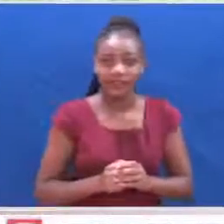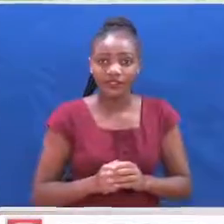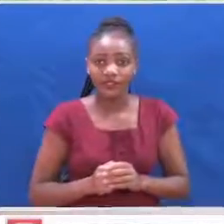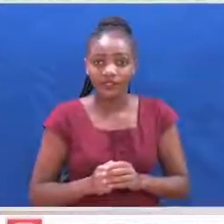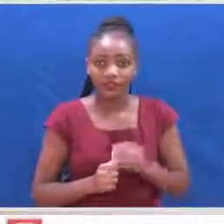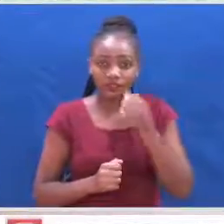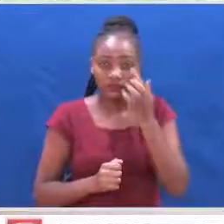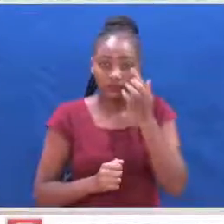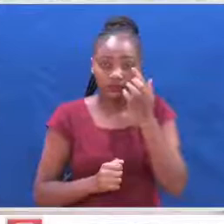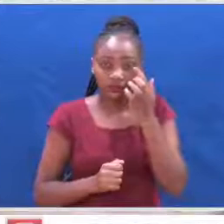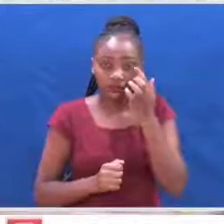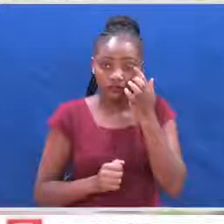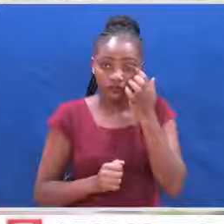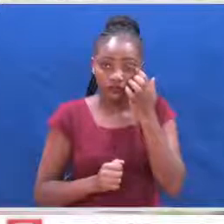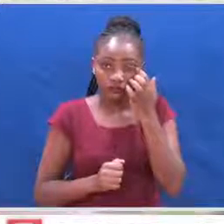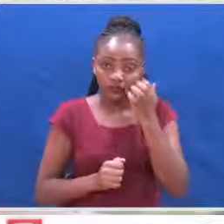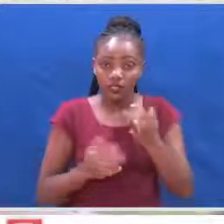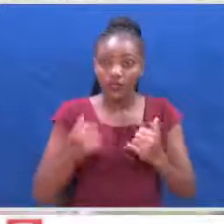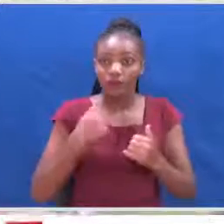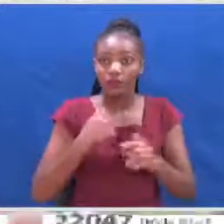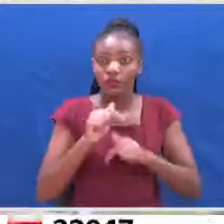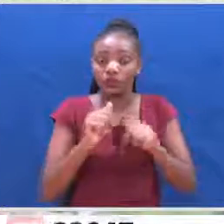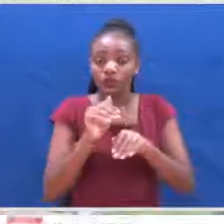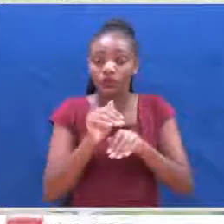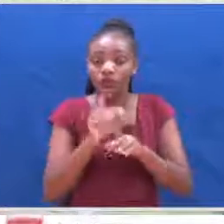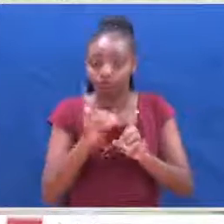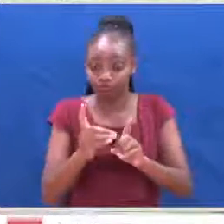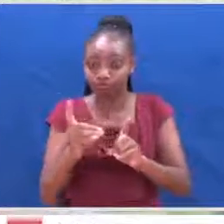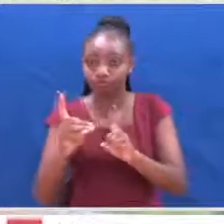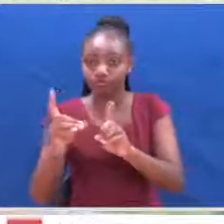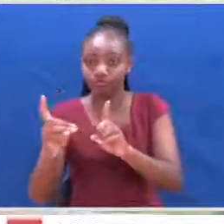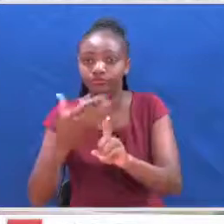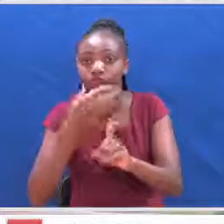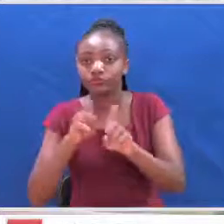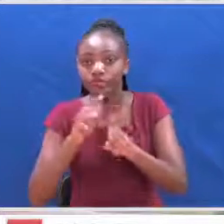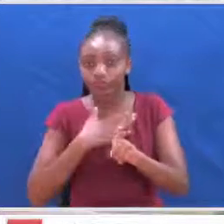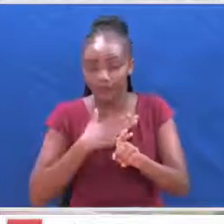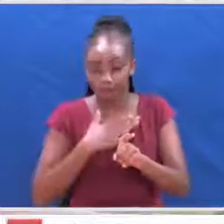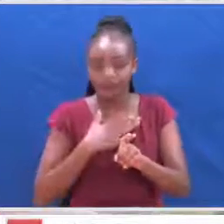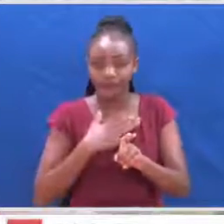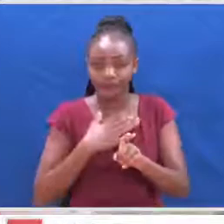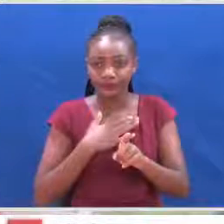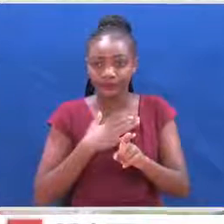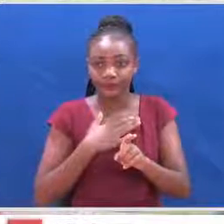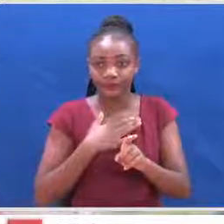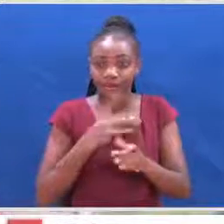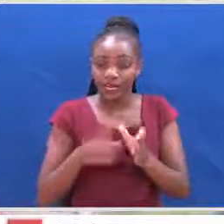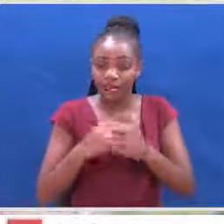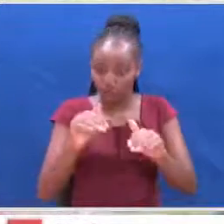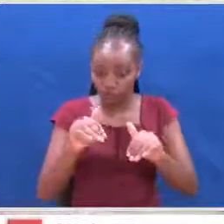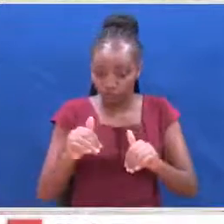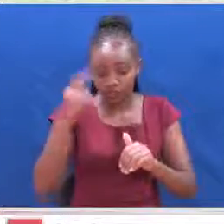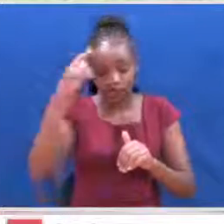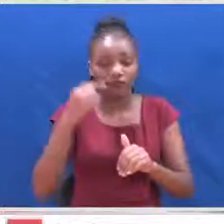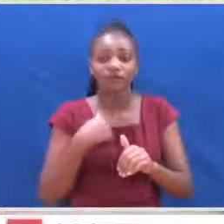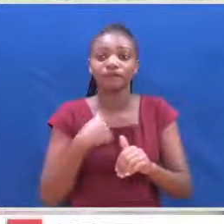mbele Vile alikuwa mbele Mimi nilikuwa namfuata nyuma Na madada zangu walikuwa nyuma Sa si Yeye alikuwa mbele akaningojea